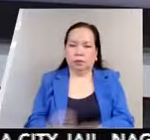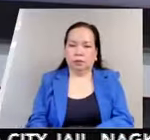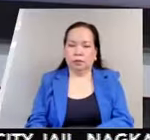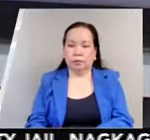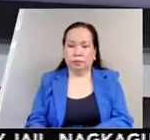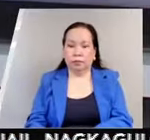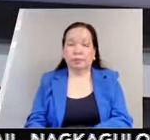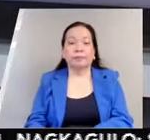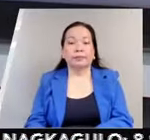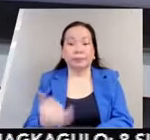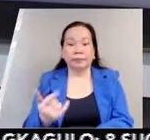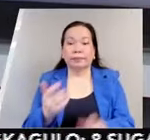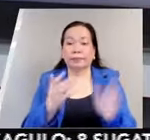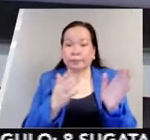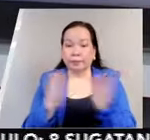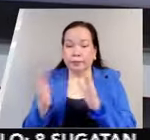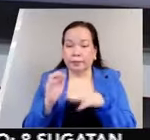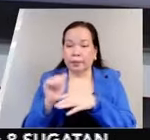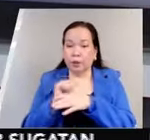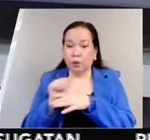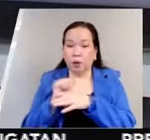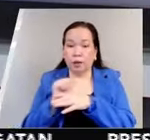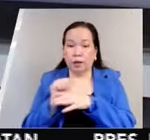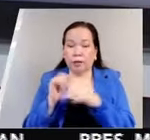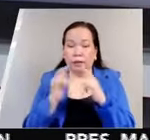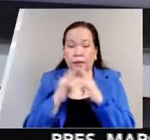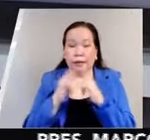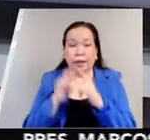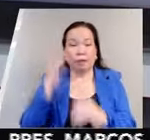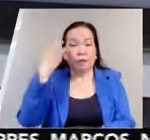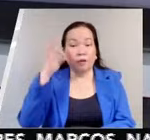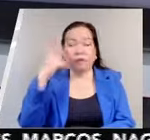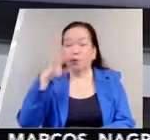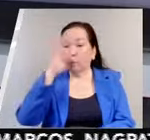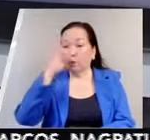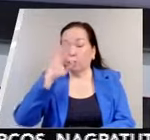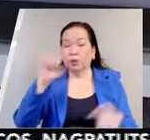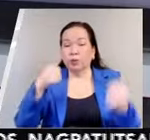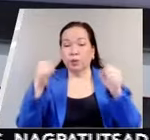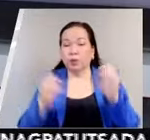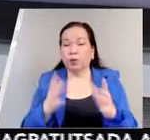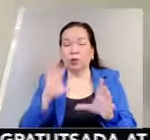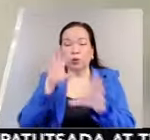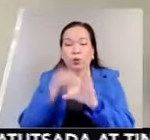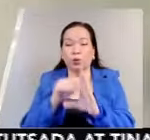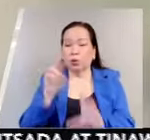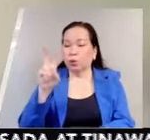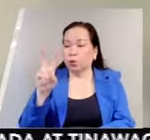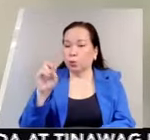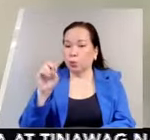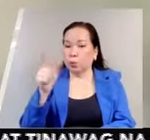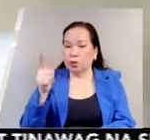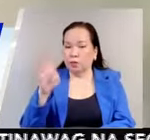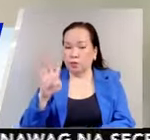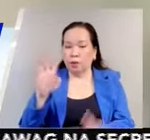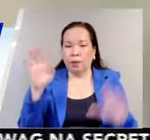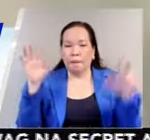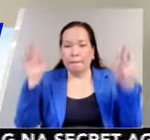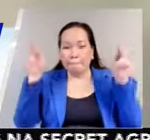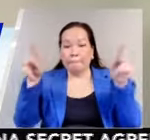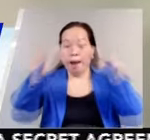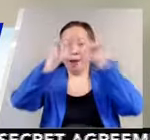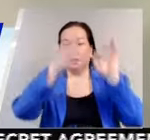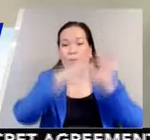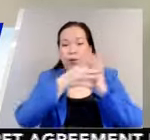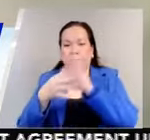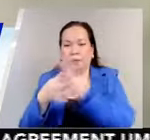Inihanda na ang training camp sa France para sa mga atletang Pinoy na maglalaro sa 2024 Paris Olympics. Ayon sa Philippine Olympic Committee o